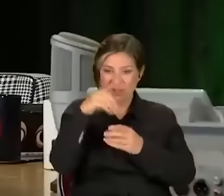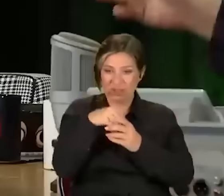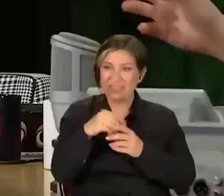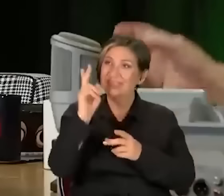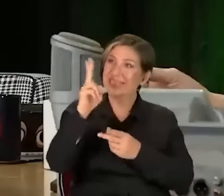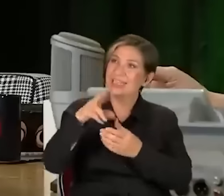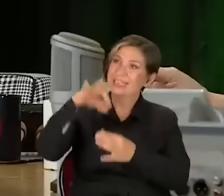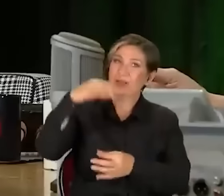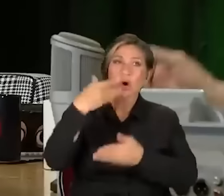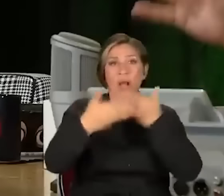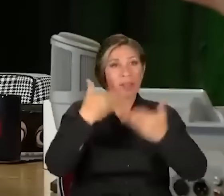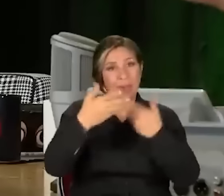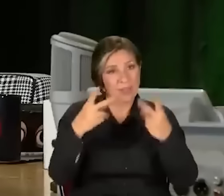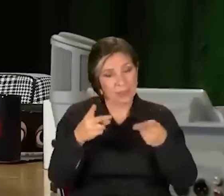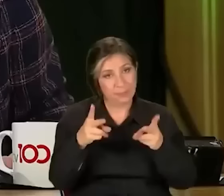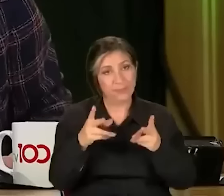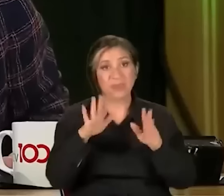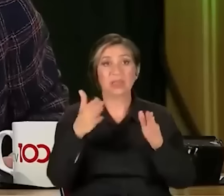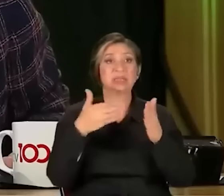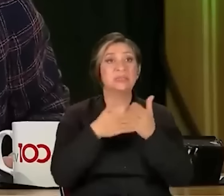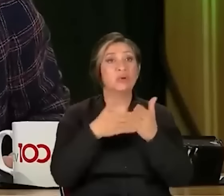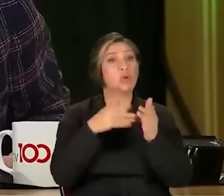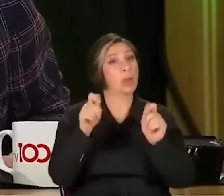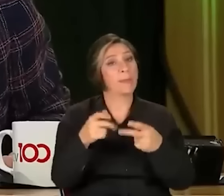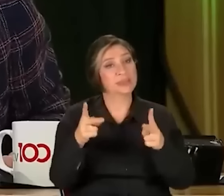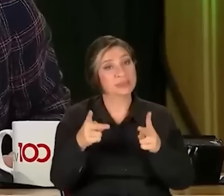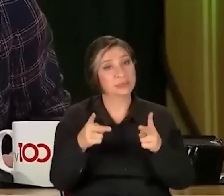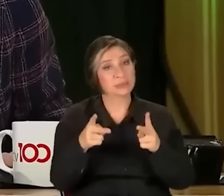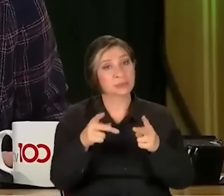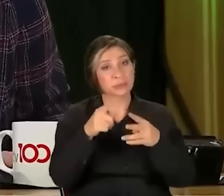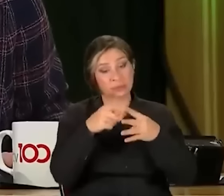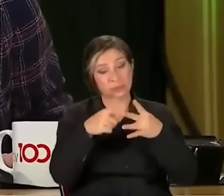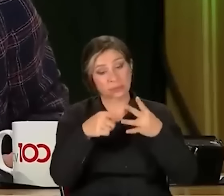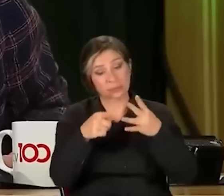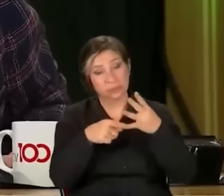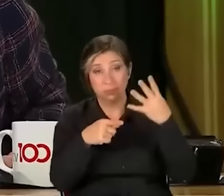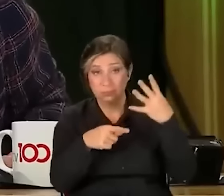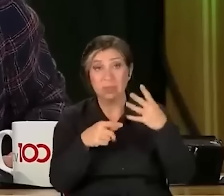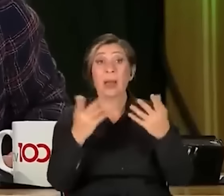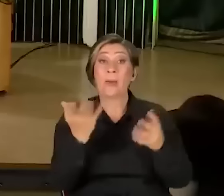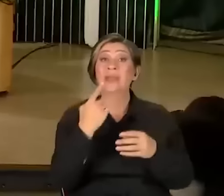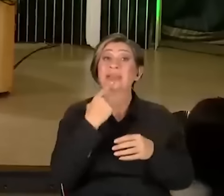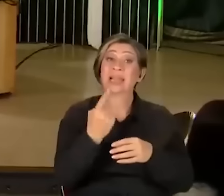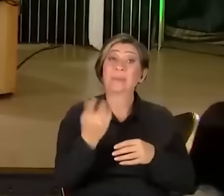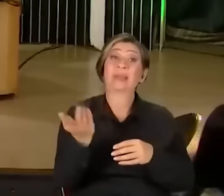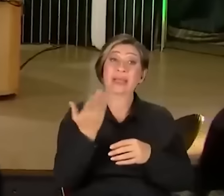da sadece bütün videom bu olabilir. Ya da bana sponsorluk yapabilirsin. Ama